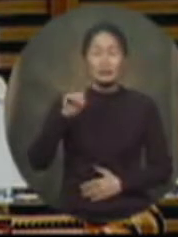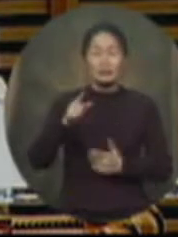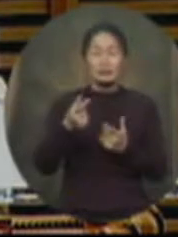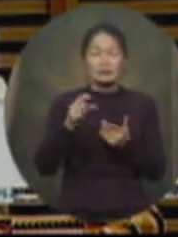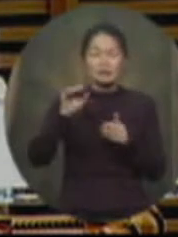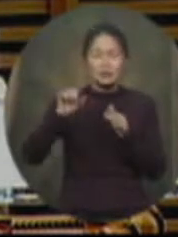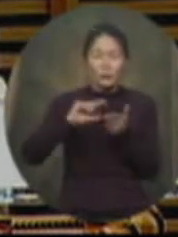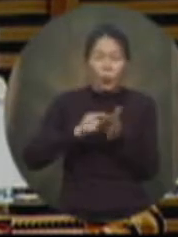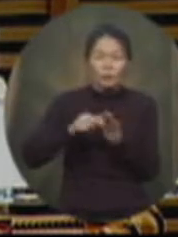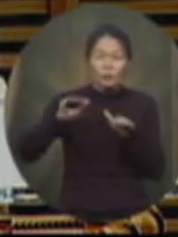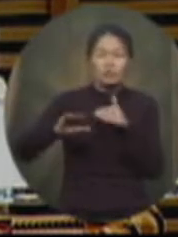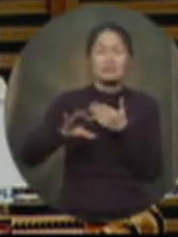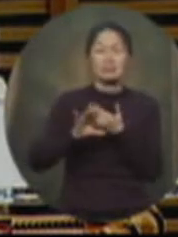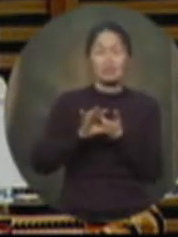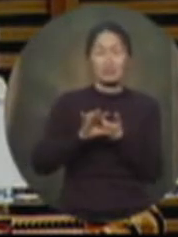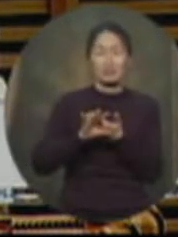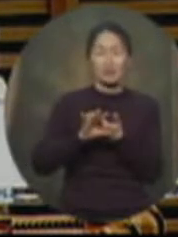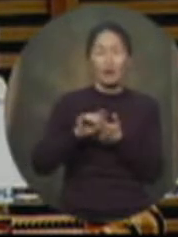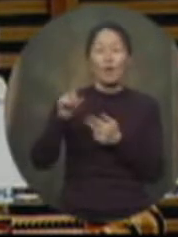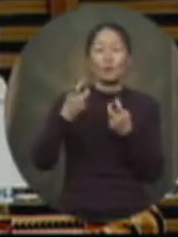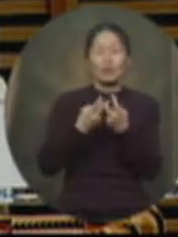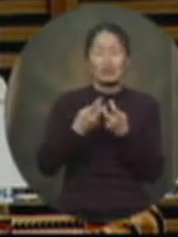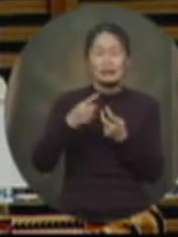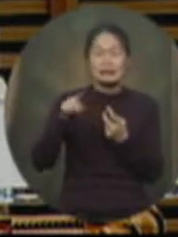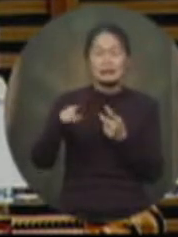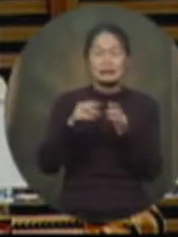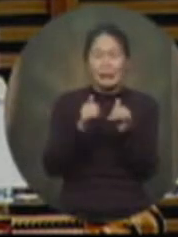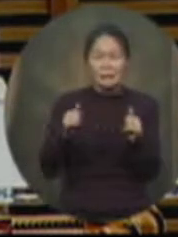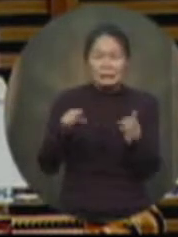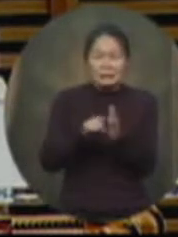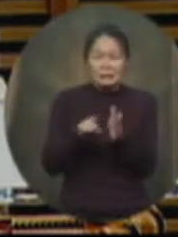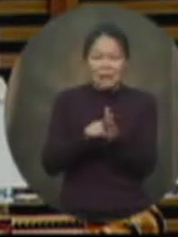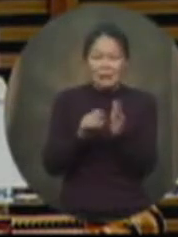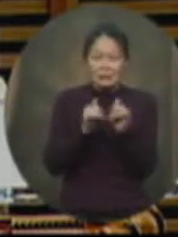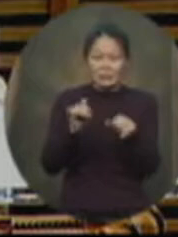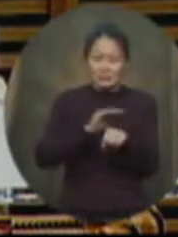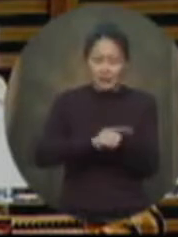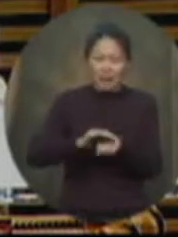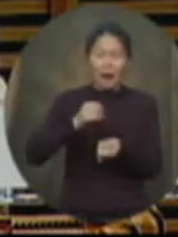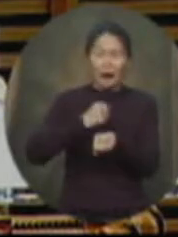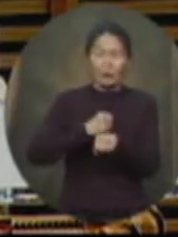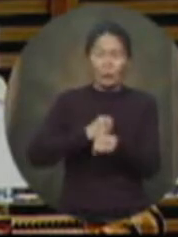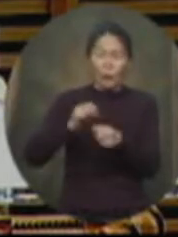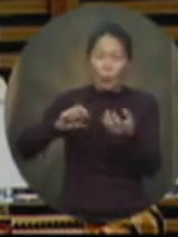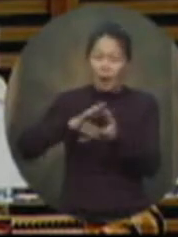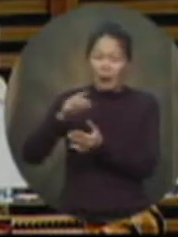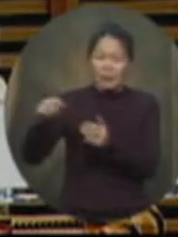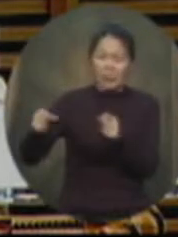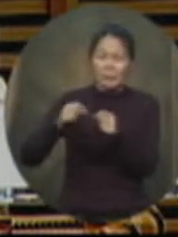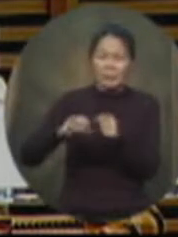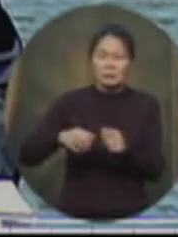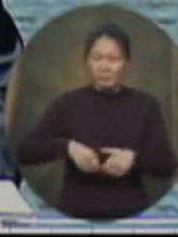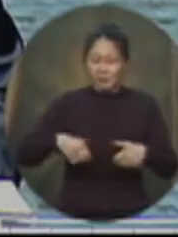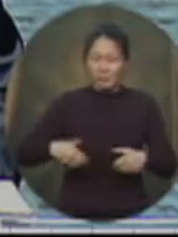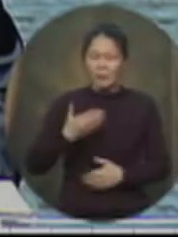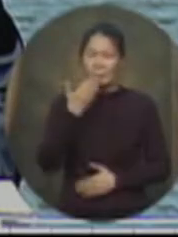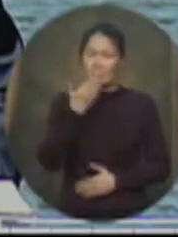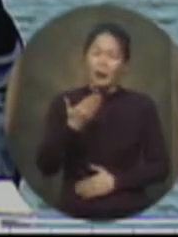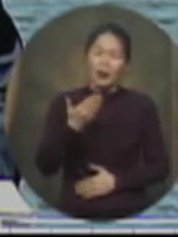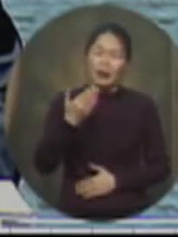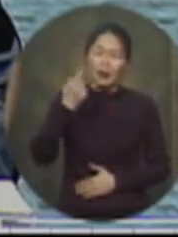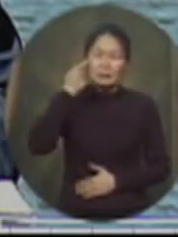어떻게 그 분이 신앙생활을 제대로 하고 환란 앞에서 담대하게 수 있겠나